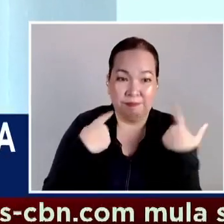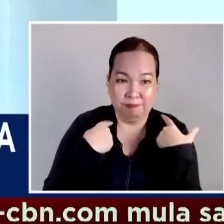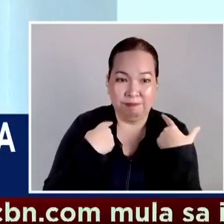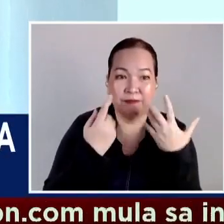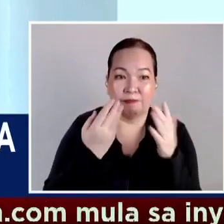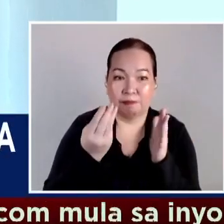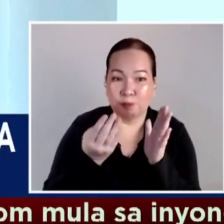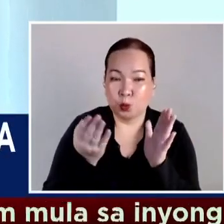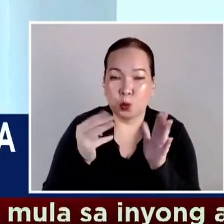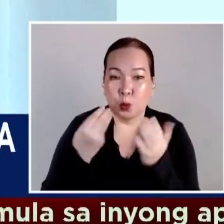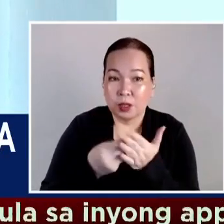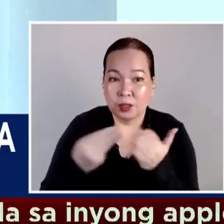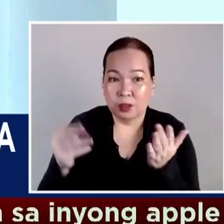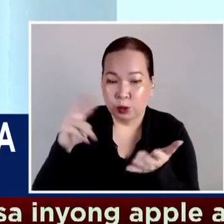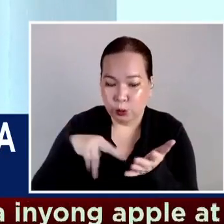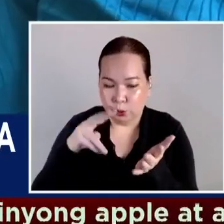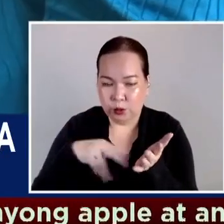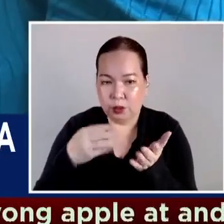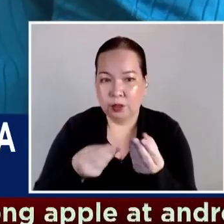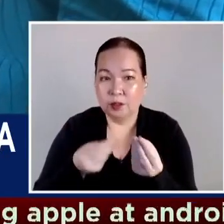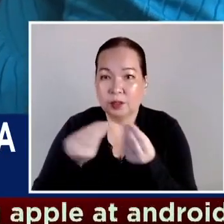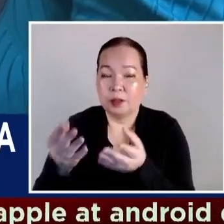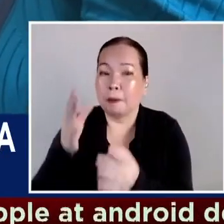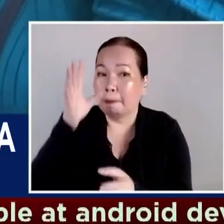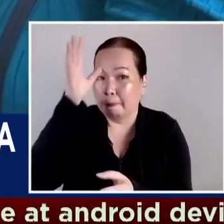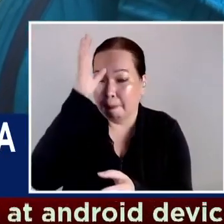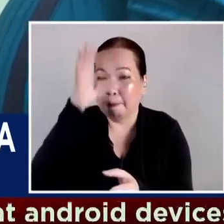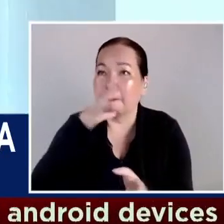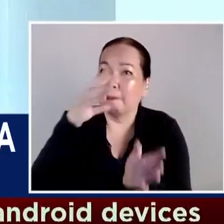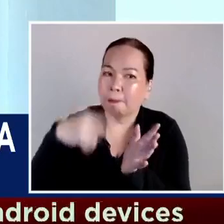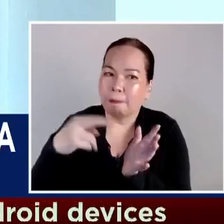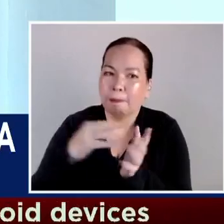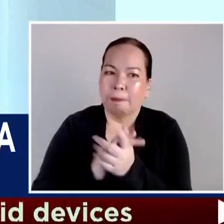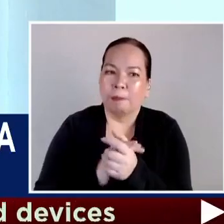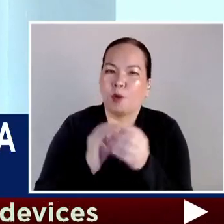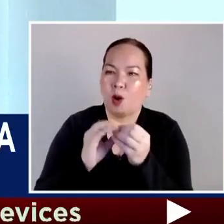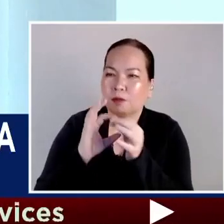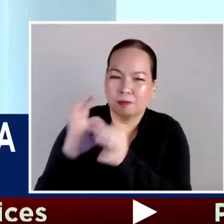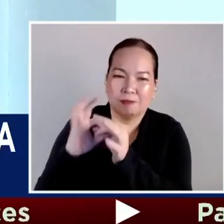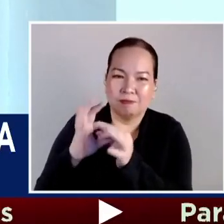po na ginamit po namin na pinasa namin sa mga magulang. Mas ano po kasi yung bonding ng mga